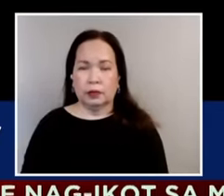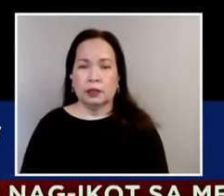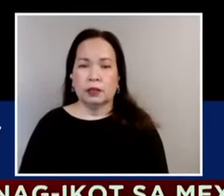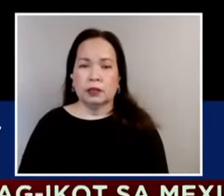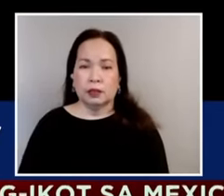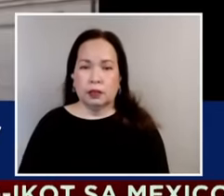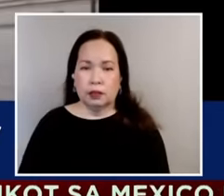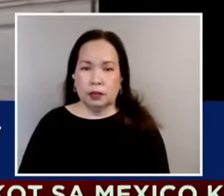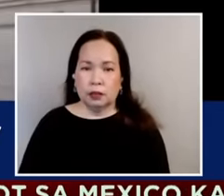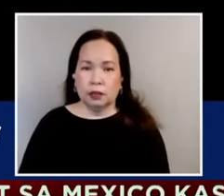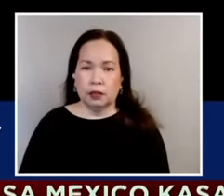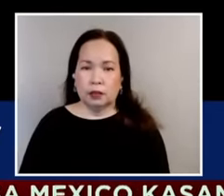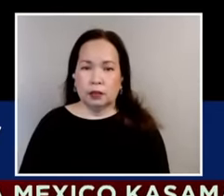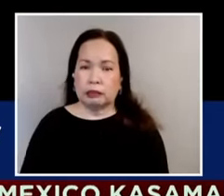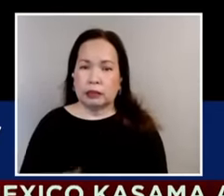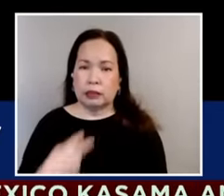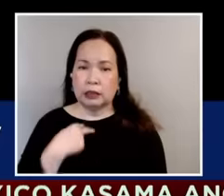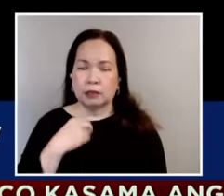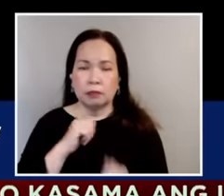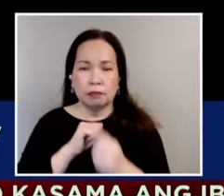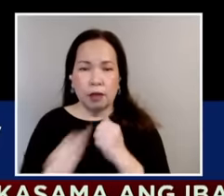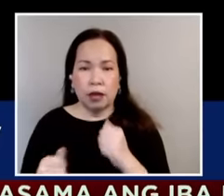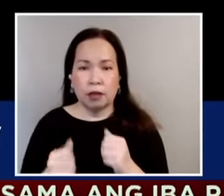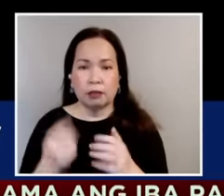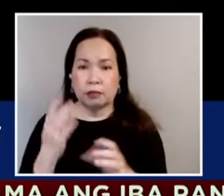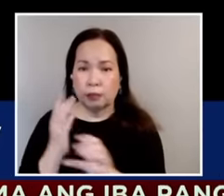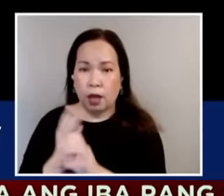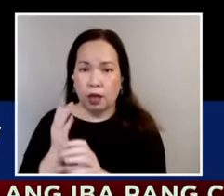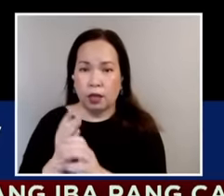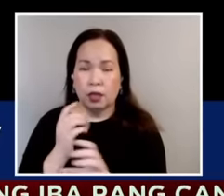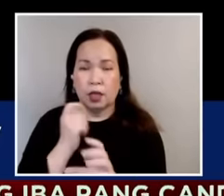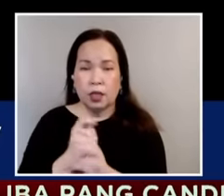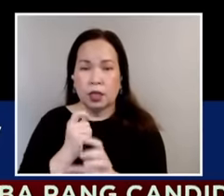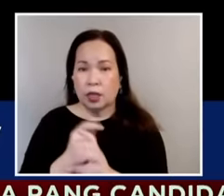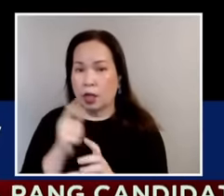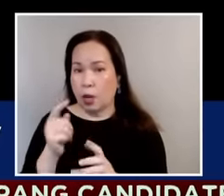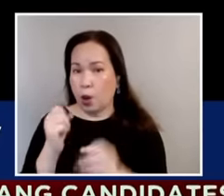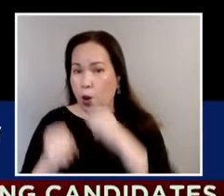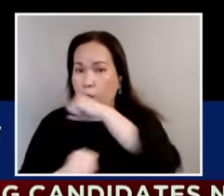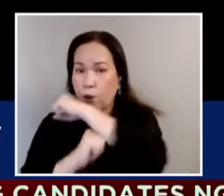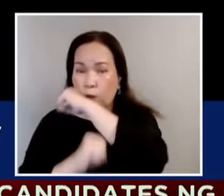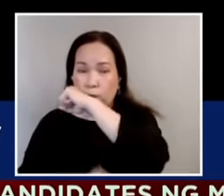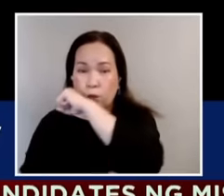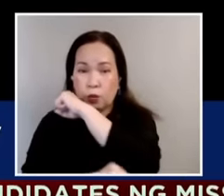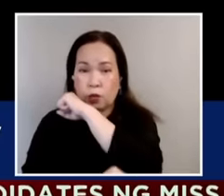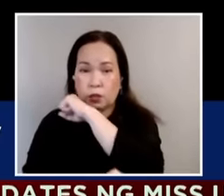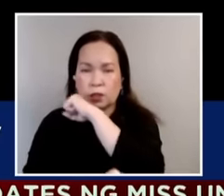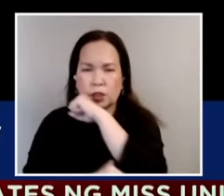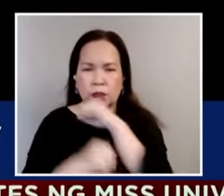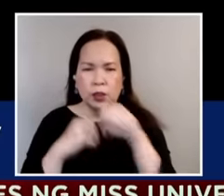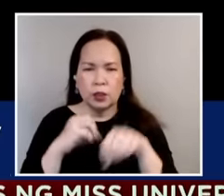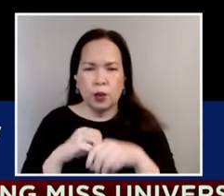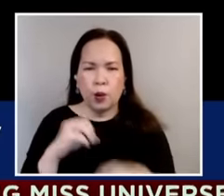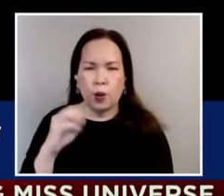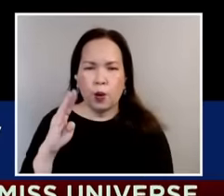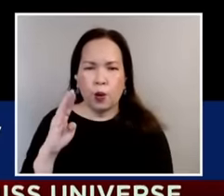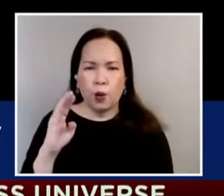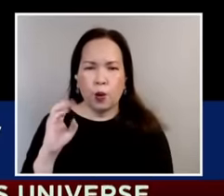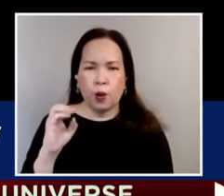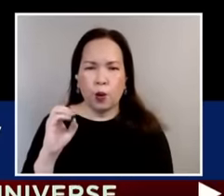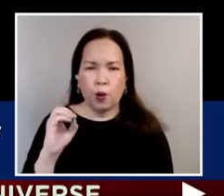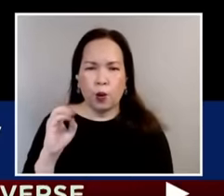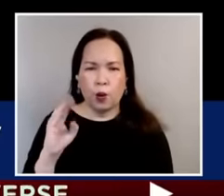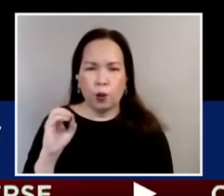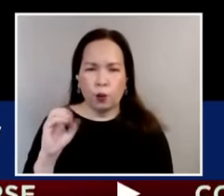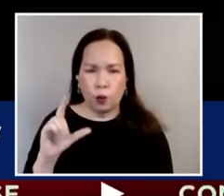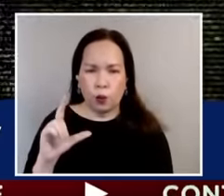Hindi naman madaanan ng malalaking sasakyan ang Dangkalan Bridge sa Bubon, Northern Samar dahil sa bitak na dulot